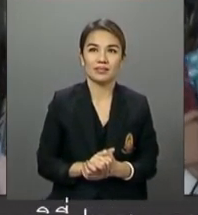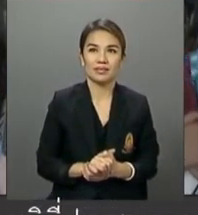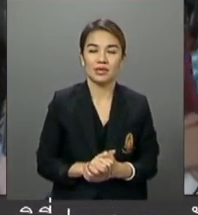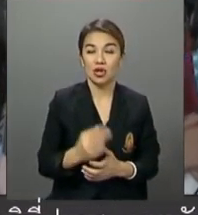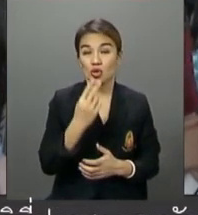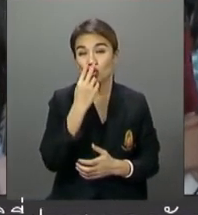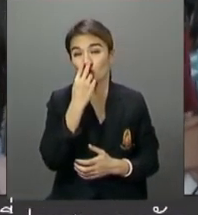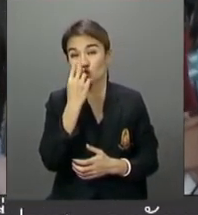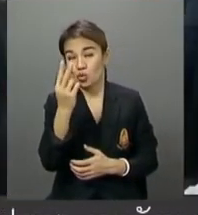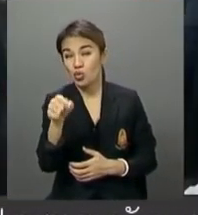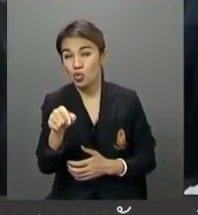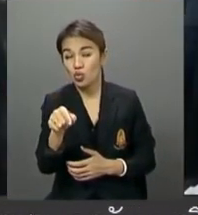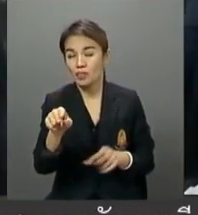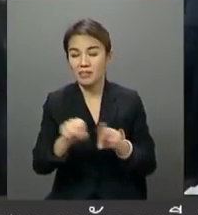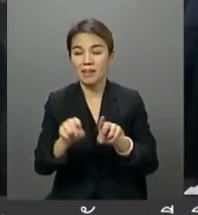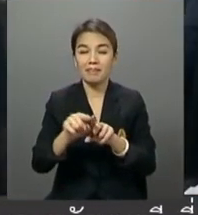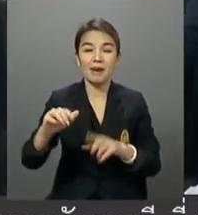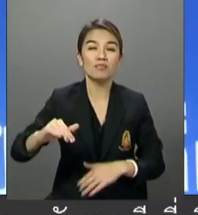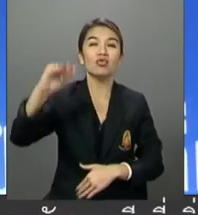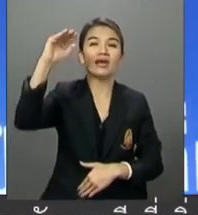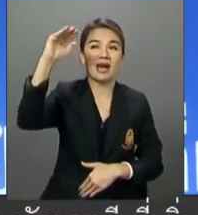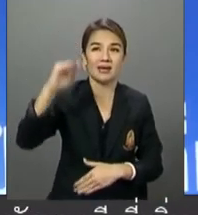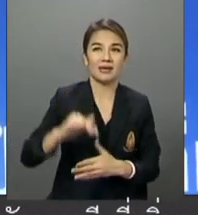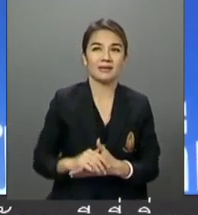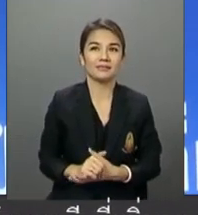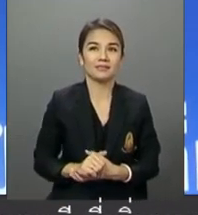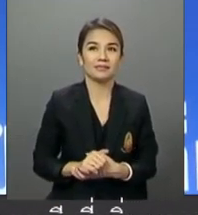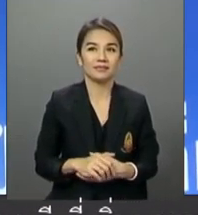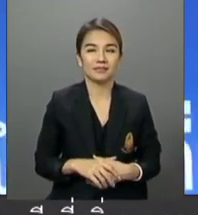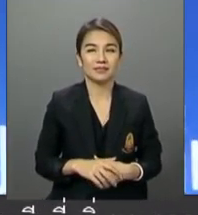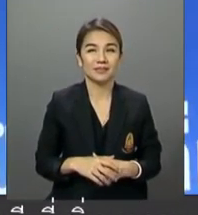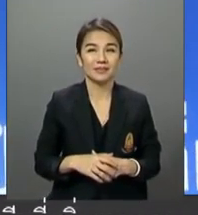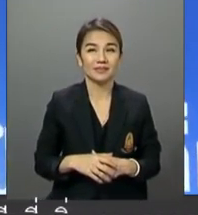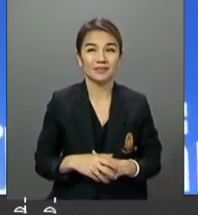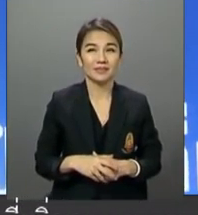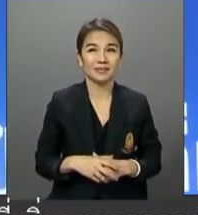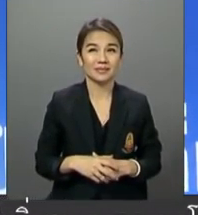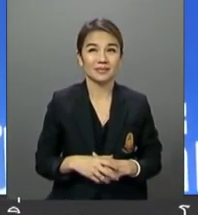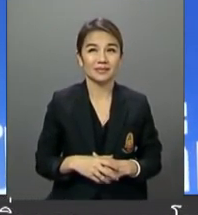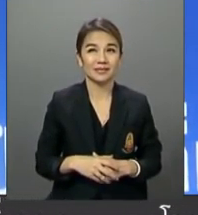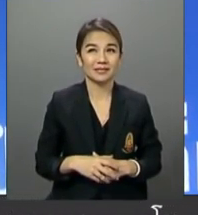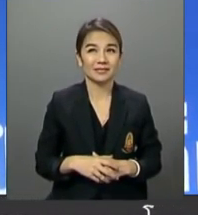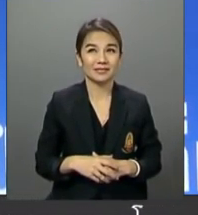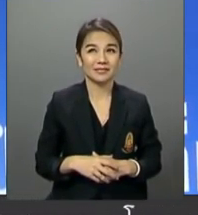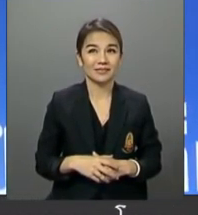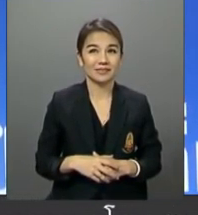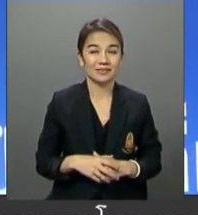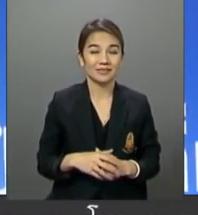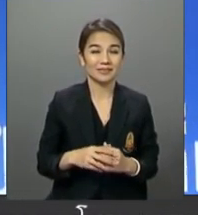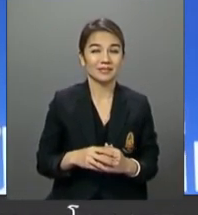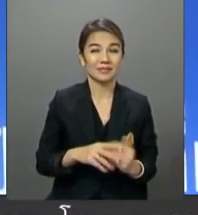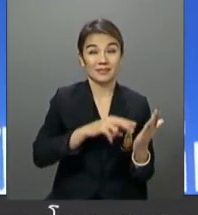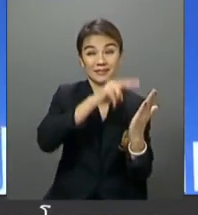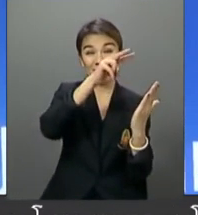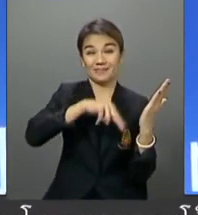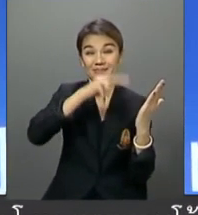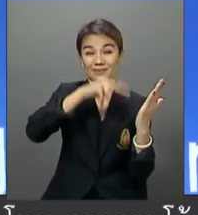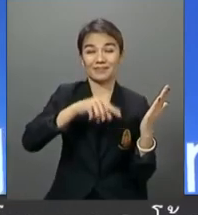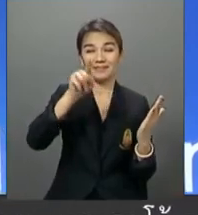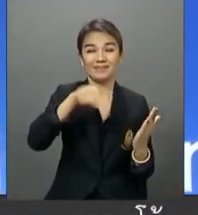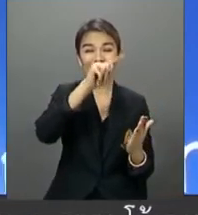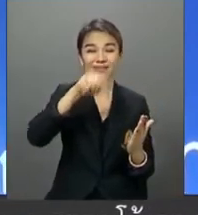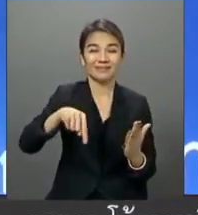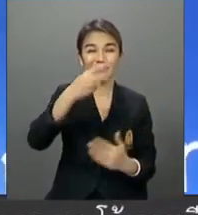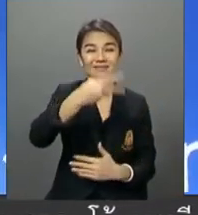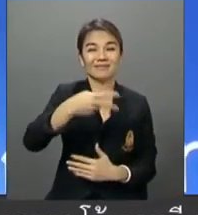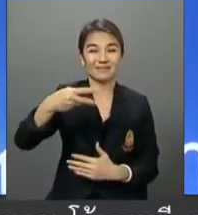แต่จะใหญ่โตขึ้น 10 I don't remember they'll take me to an orphanage no one can harm me there นอกจากโดด